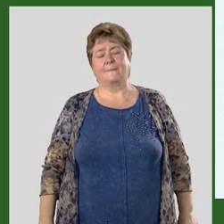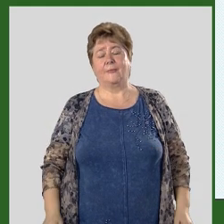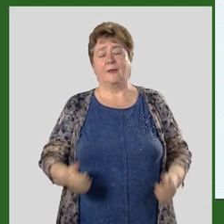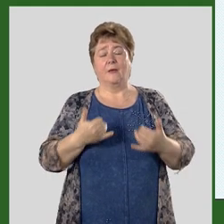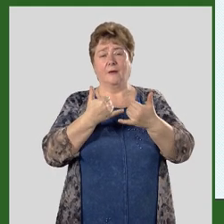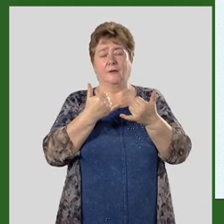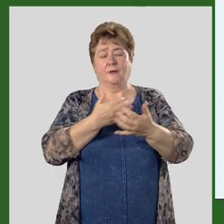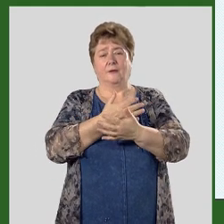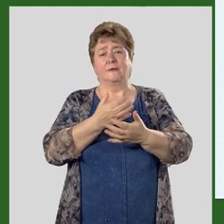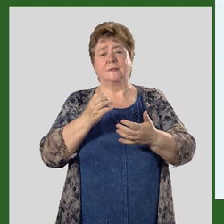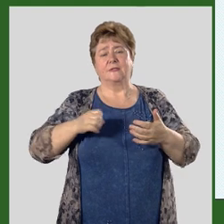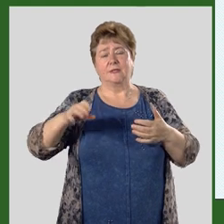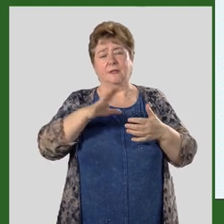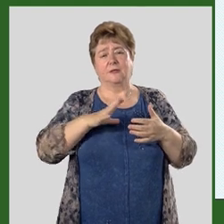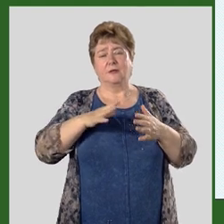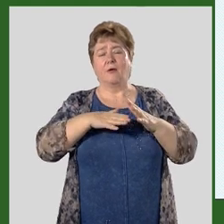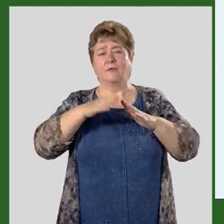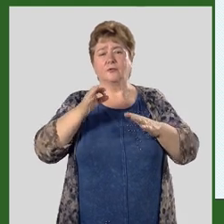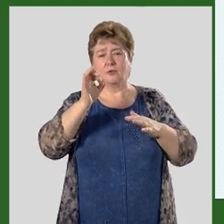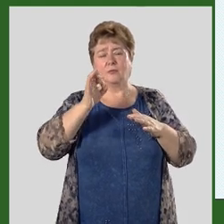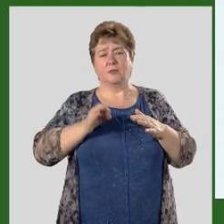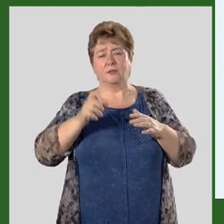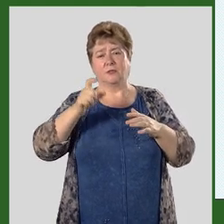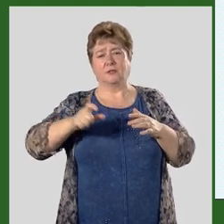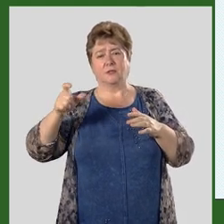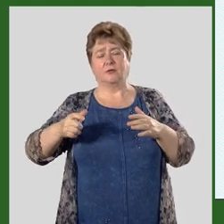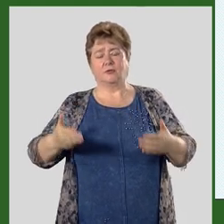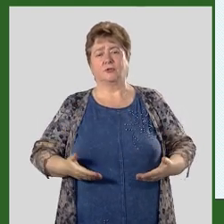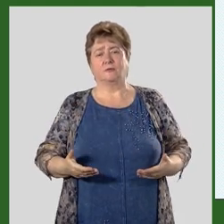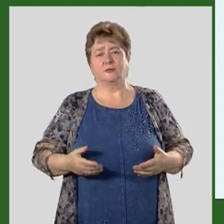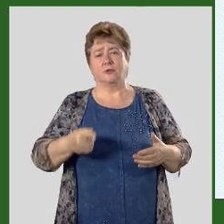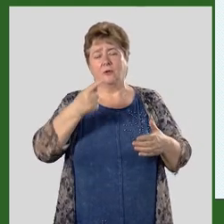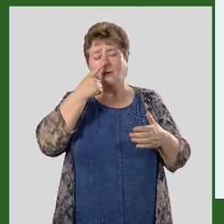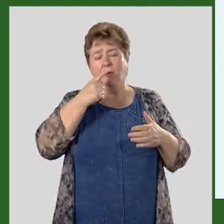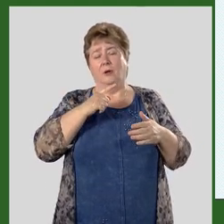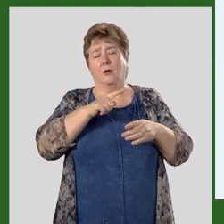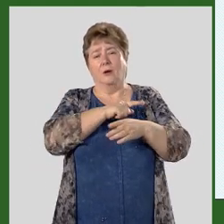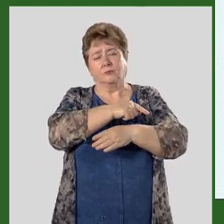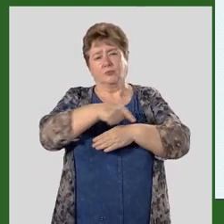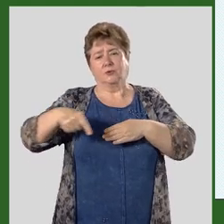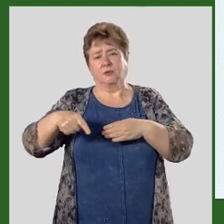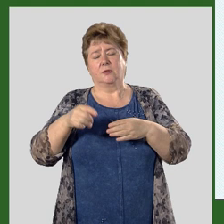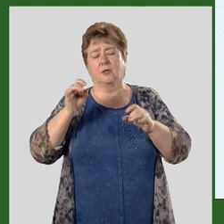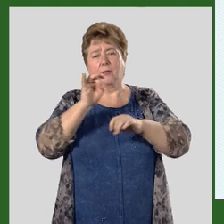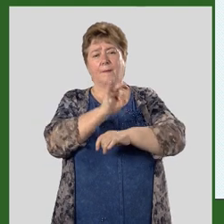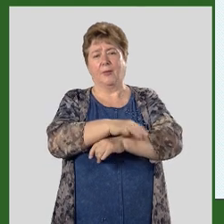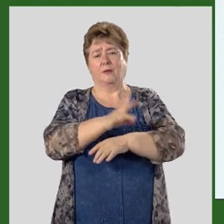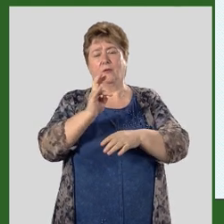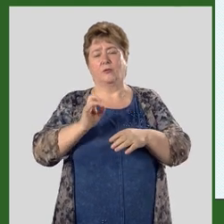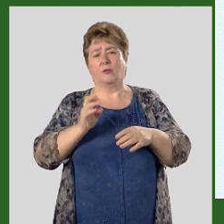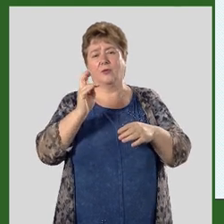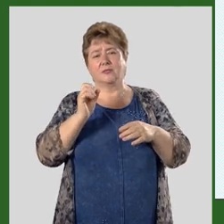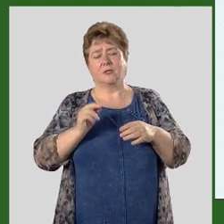В нашей стране достаточно высокий процент населения, живущего около черты бедности, но по